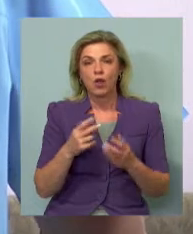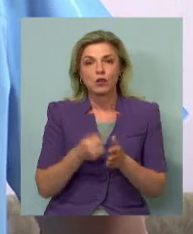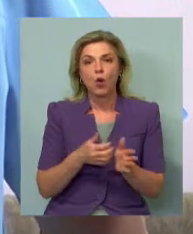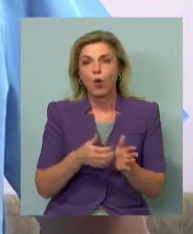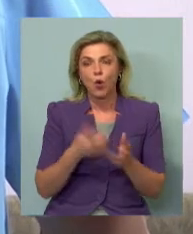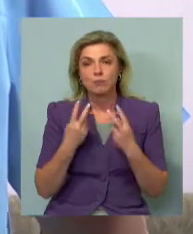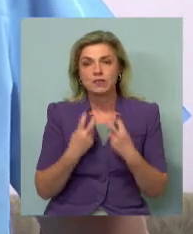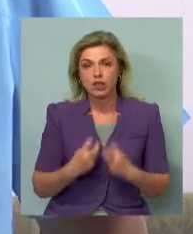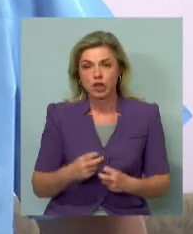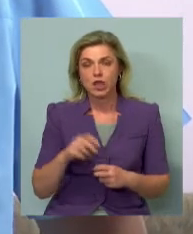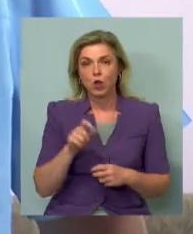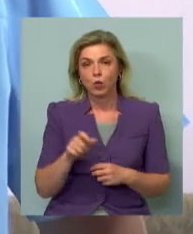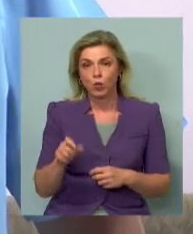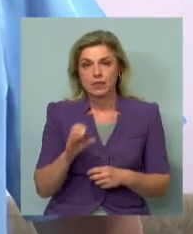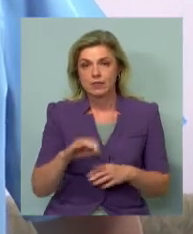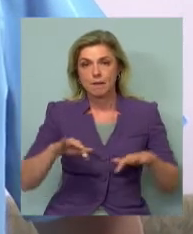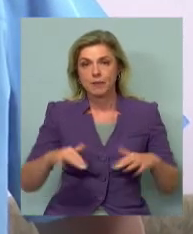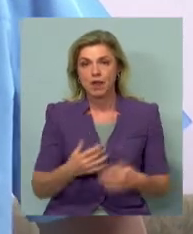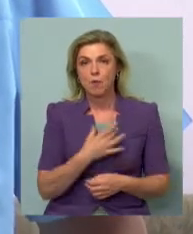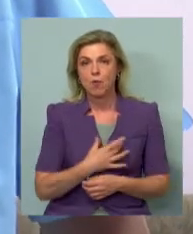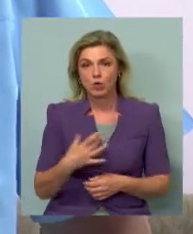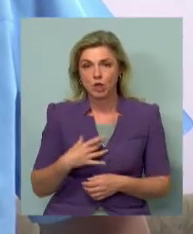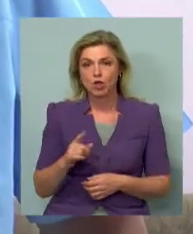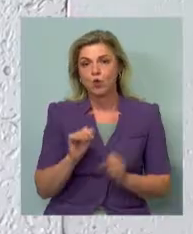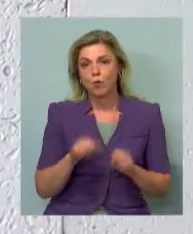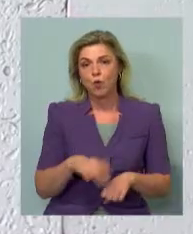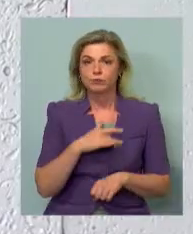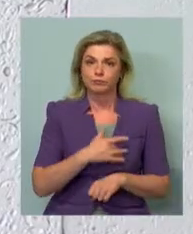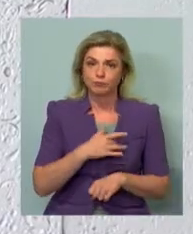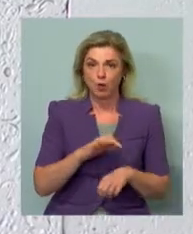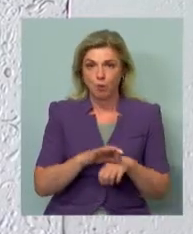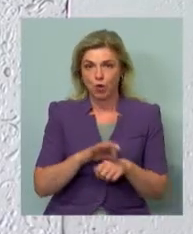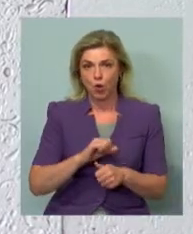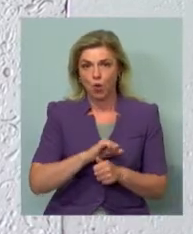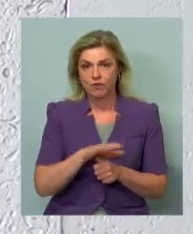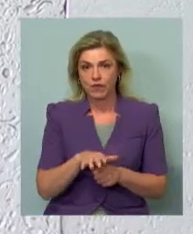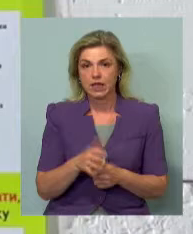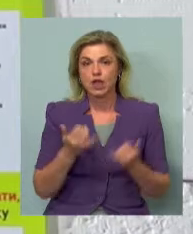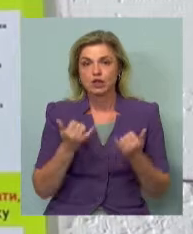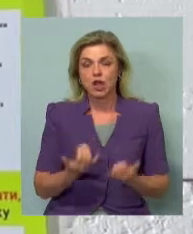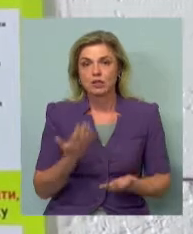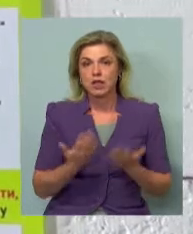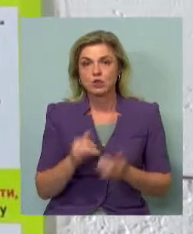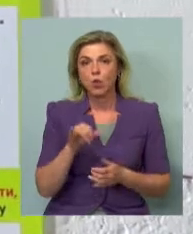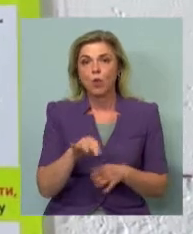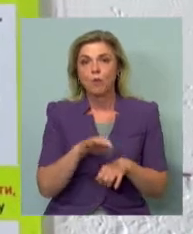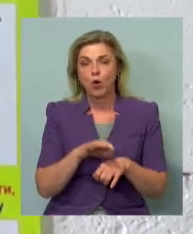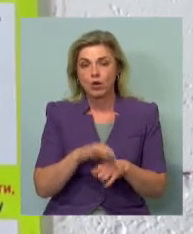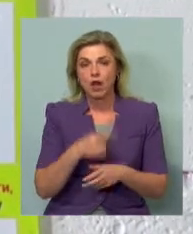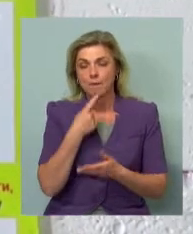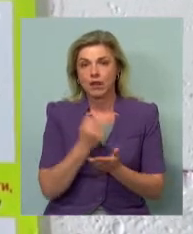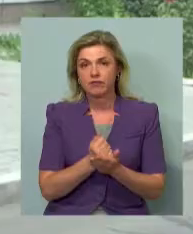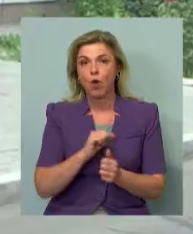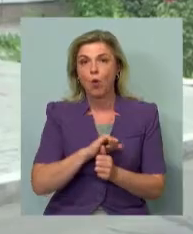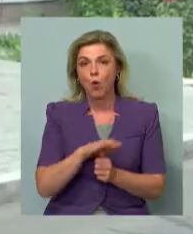недіагностованими пацієнтів з пневмоніями, які можуть бути потенціально хворими на ковід. Зараз, якщо у хворого підтверджується діагноз